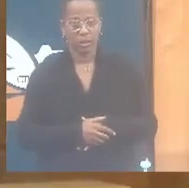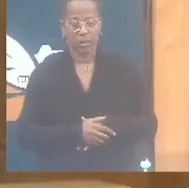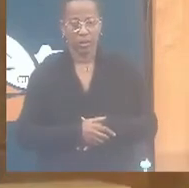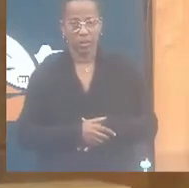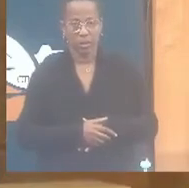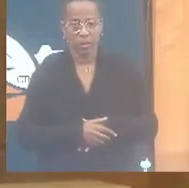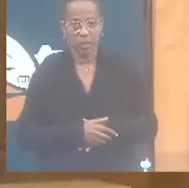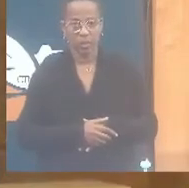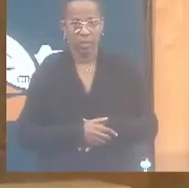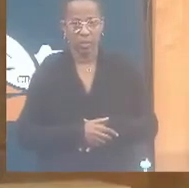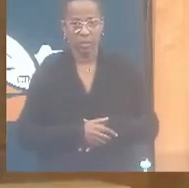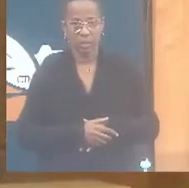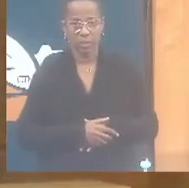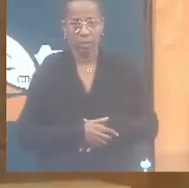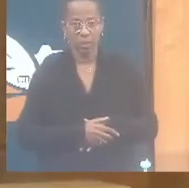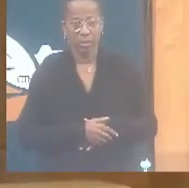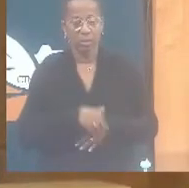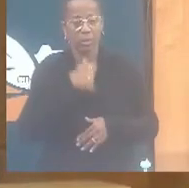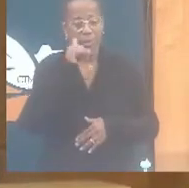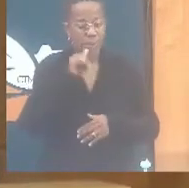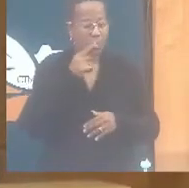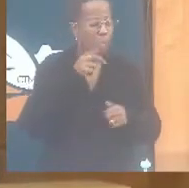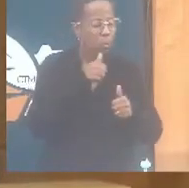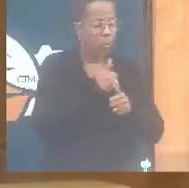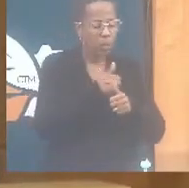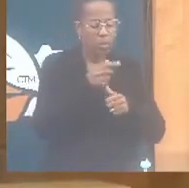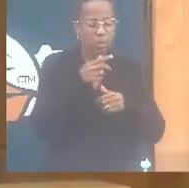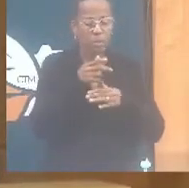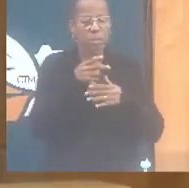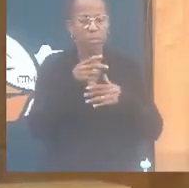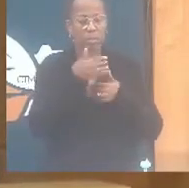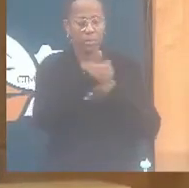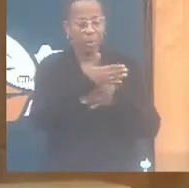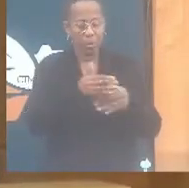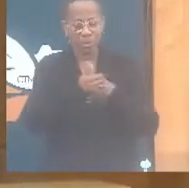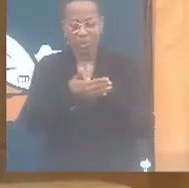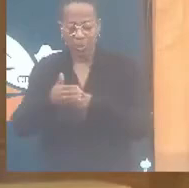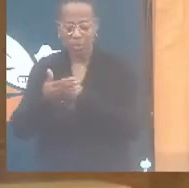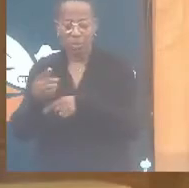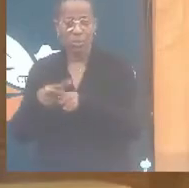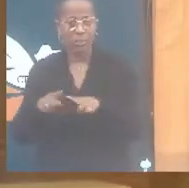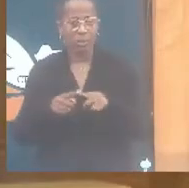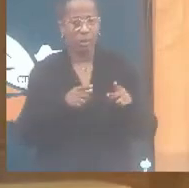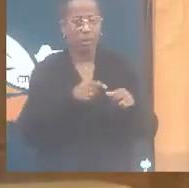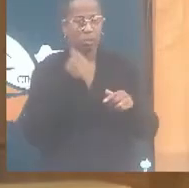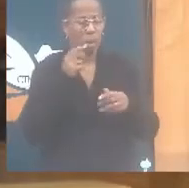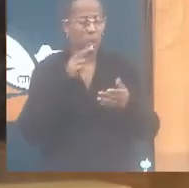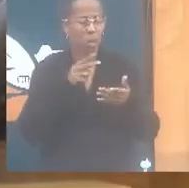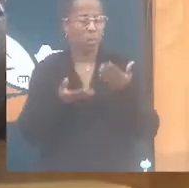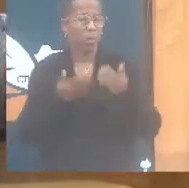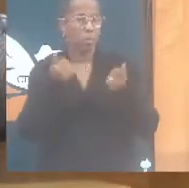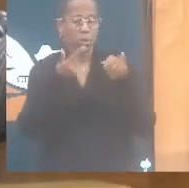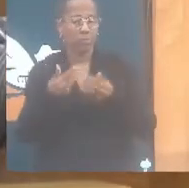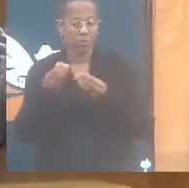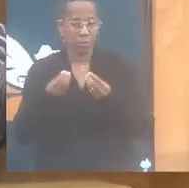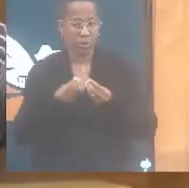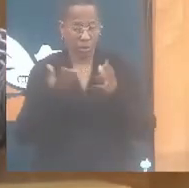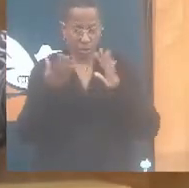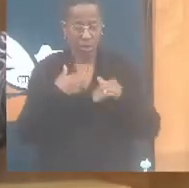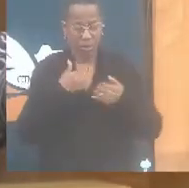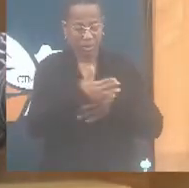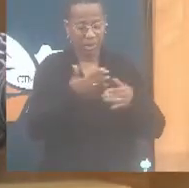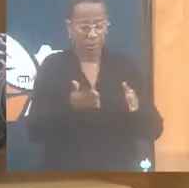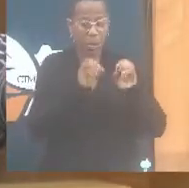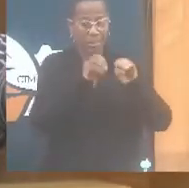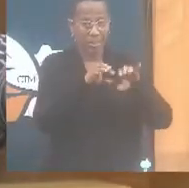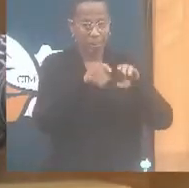Et si on ventile un petit peu par secteur, je reprends vos chiffres, hein, je fais confiance aux chiffres que vous nous avez transmis. Le secteur de